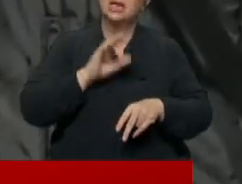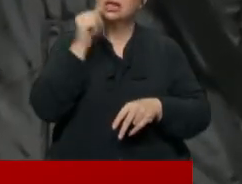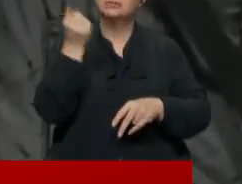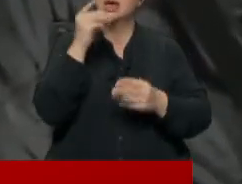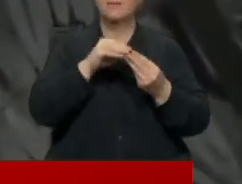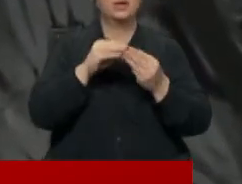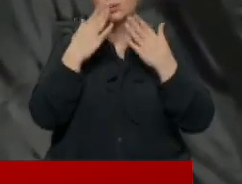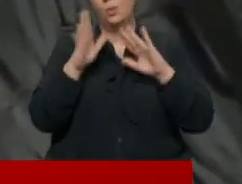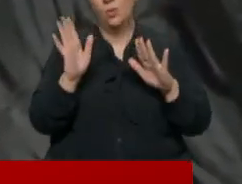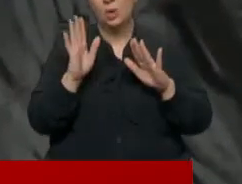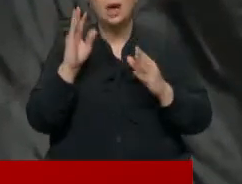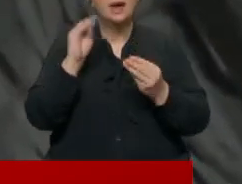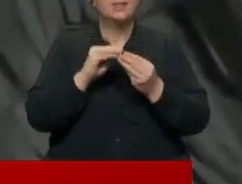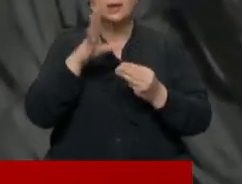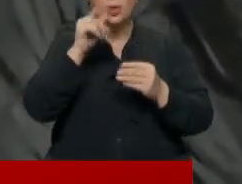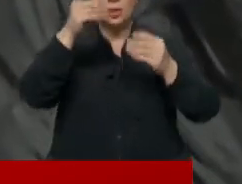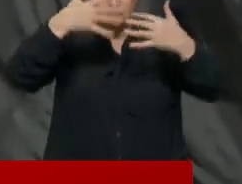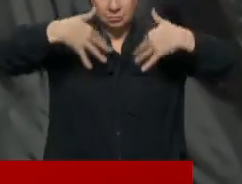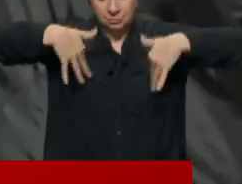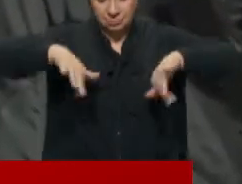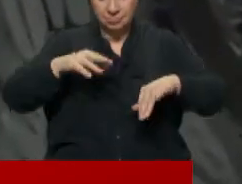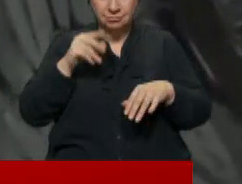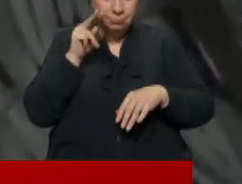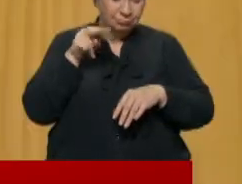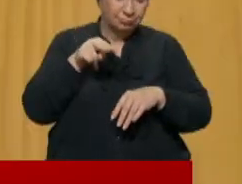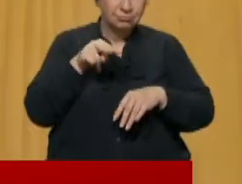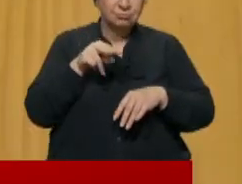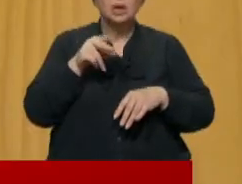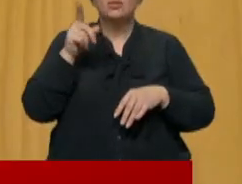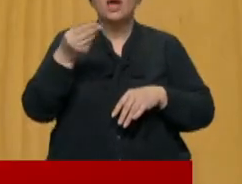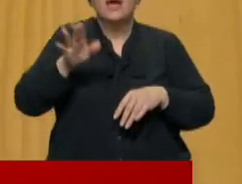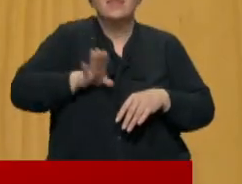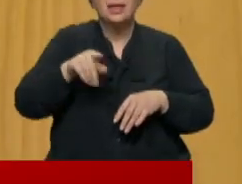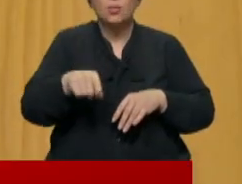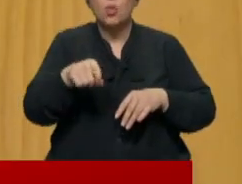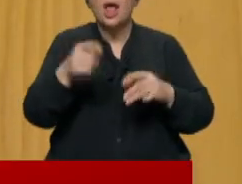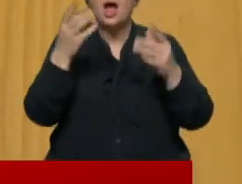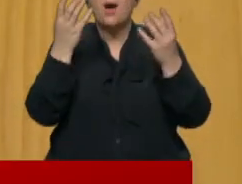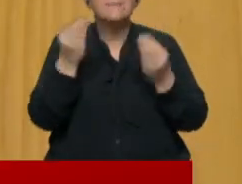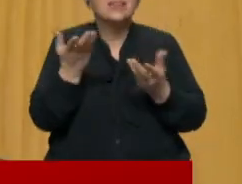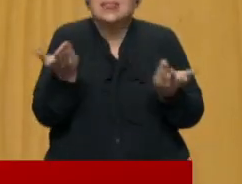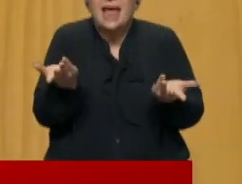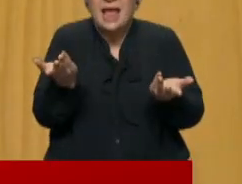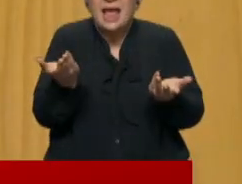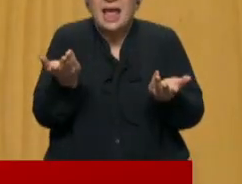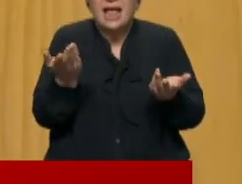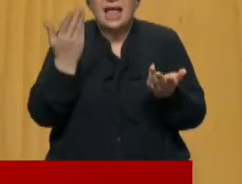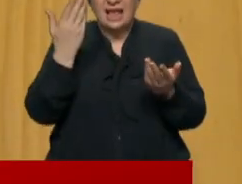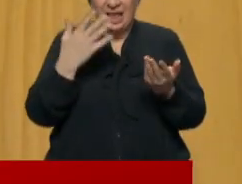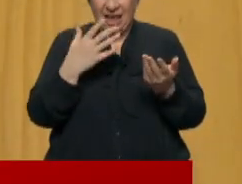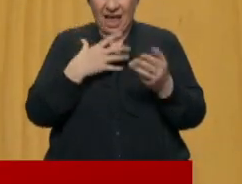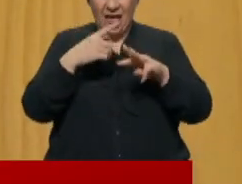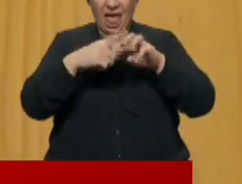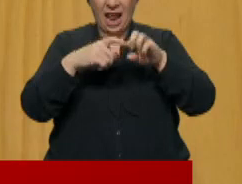hiçbir kabahati yok. Kabahat onun tepesinde duran kişide. Bu yavrumuzu bu noktaya getiren nedir? Şehidimiz